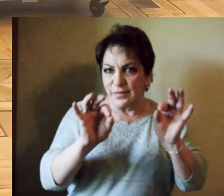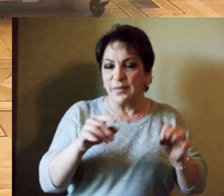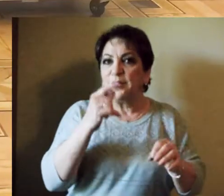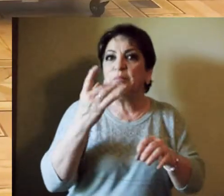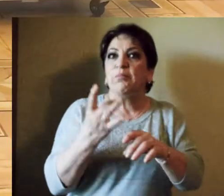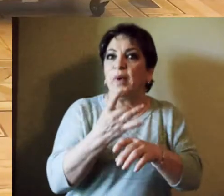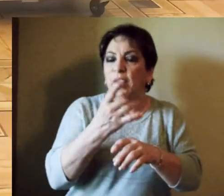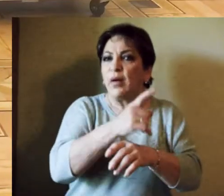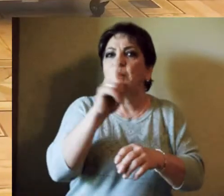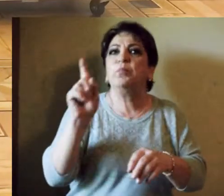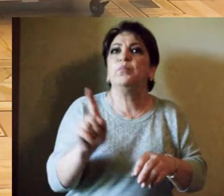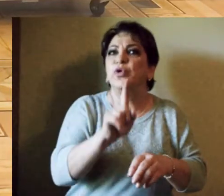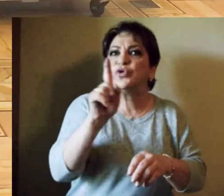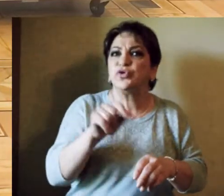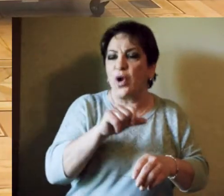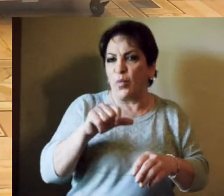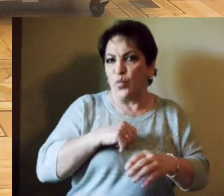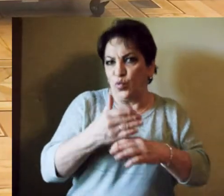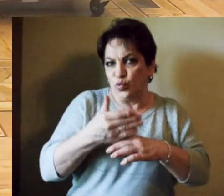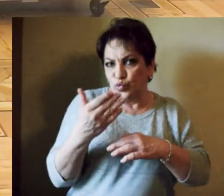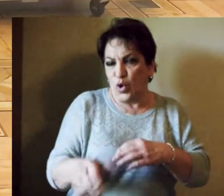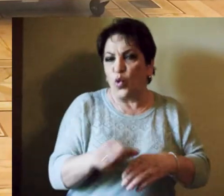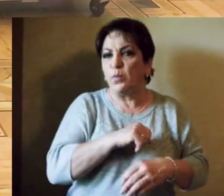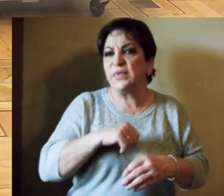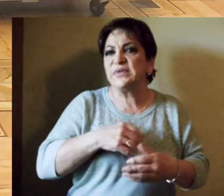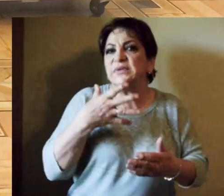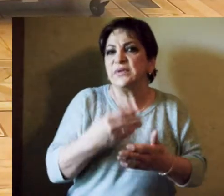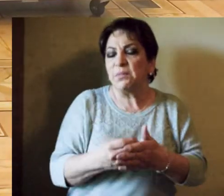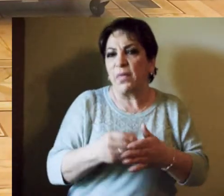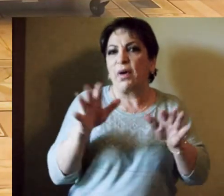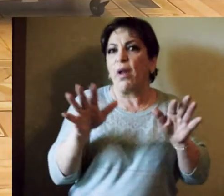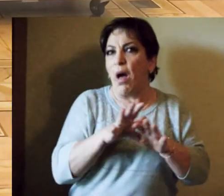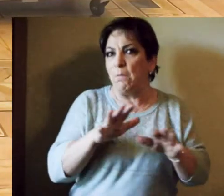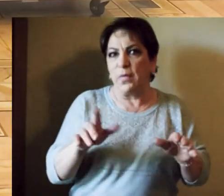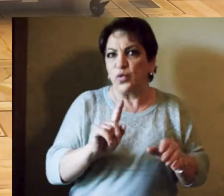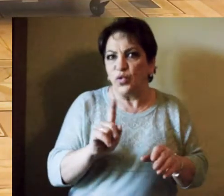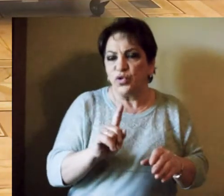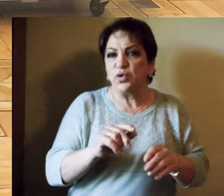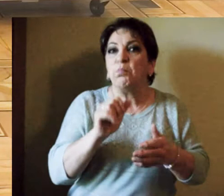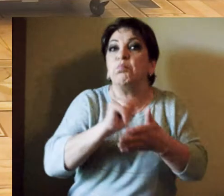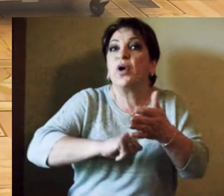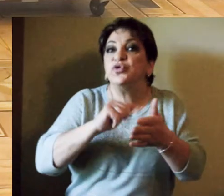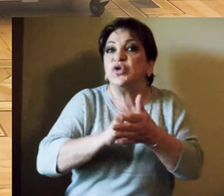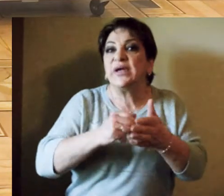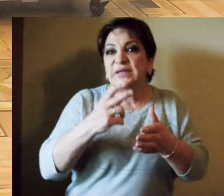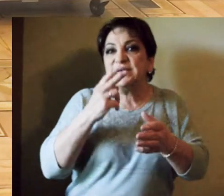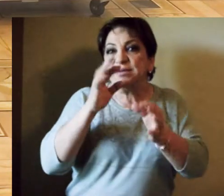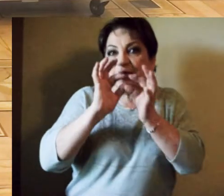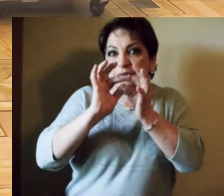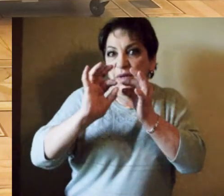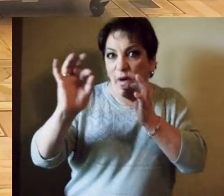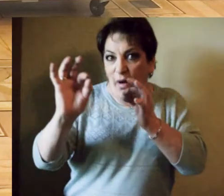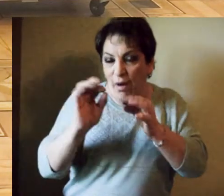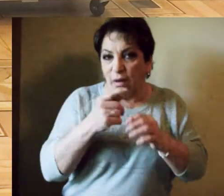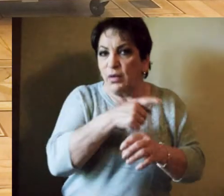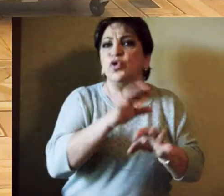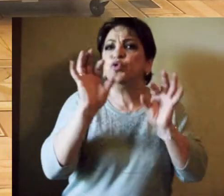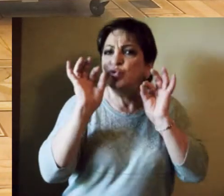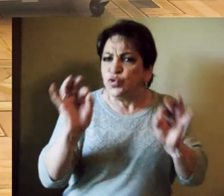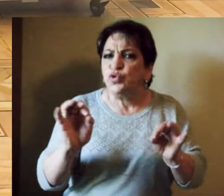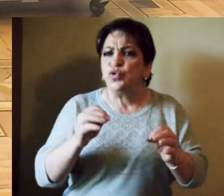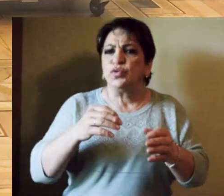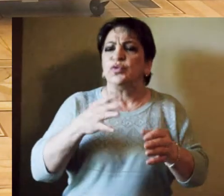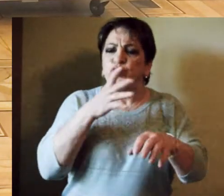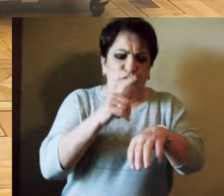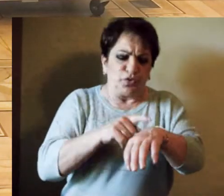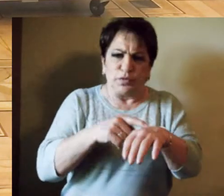Սպենձյարյանը մոդ մեկ ժամ ուշանում է սեպական համերգից։ Պատ ճարը կրկին սիգարներն էին։ Պարզվում է, որ նա ճիշ ճամանակի